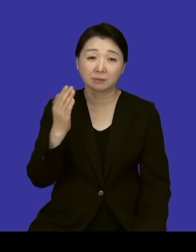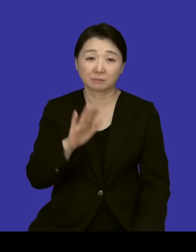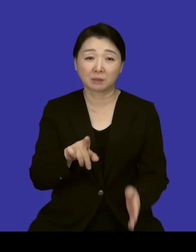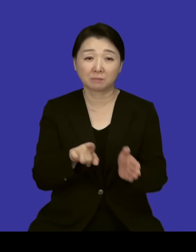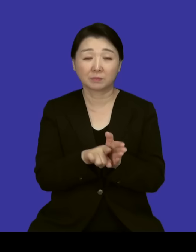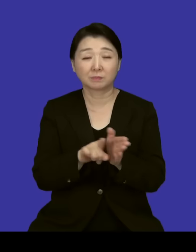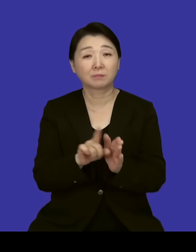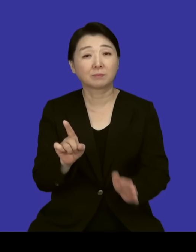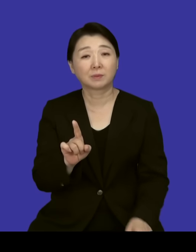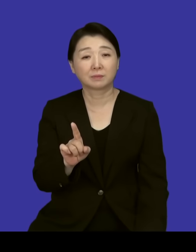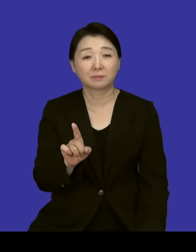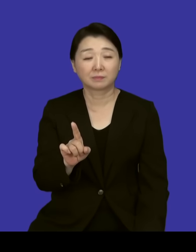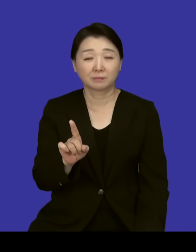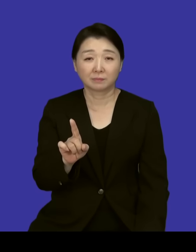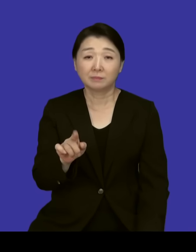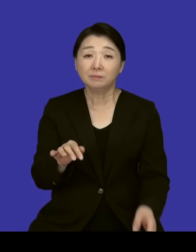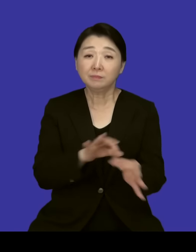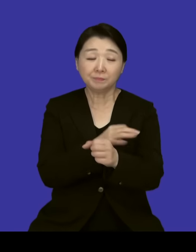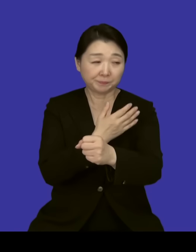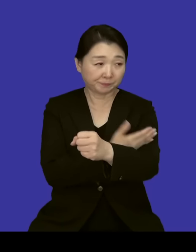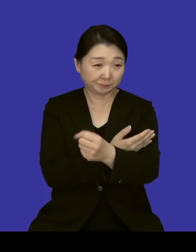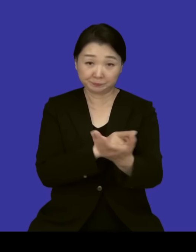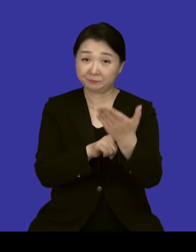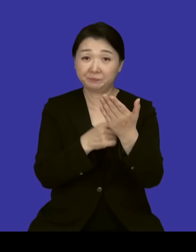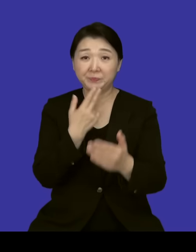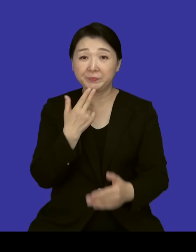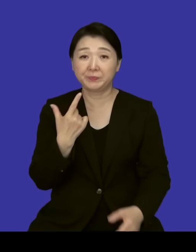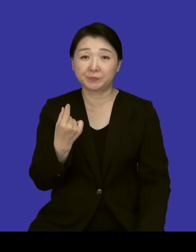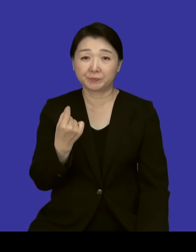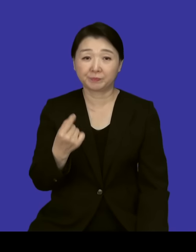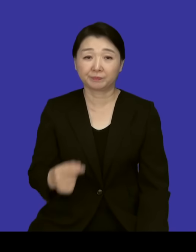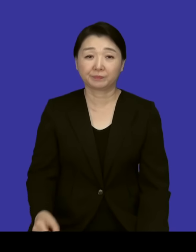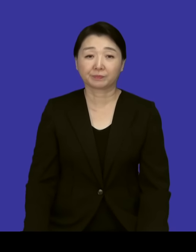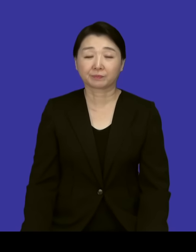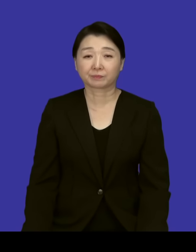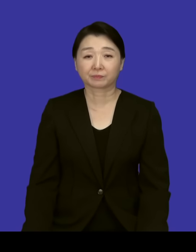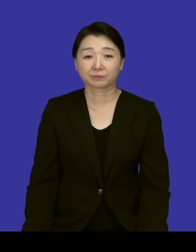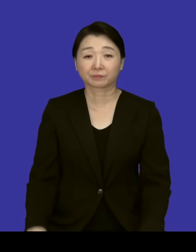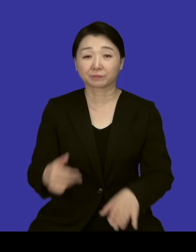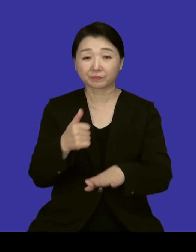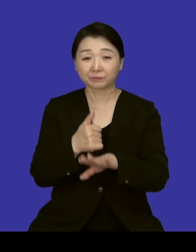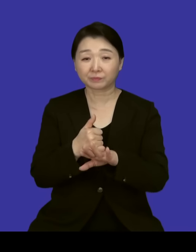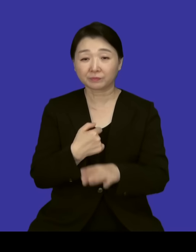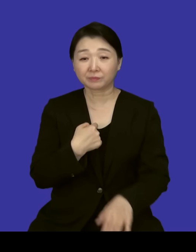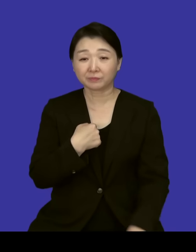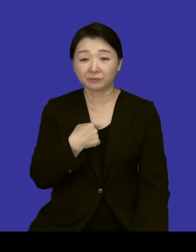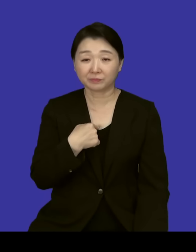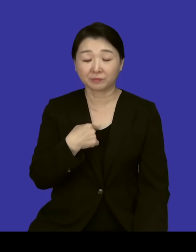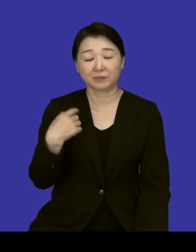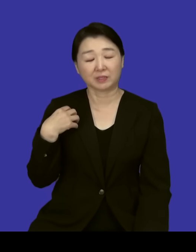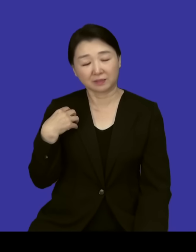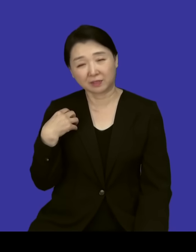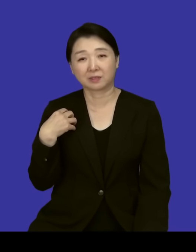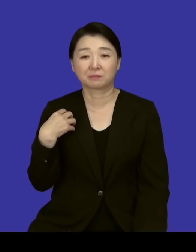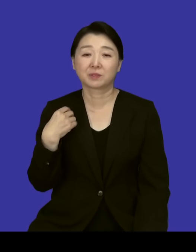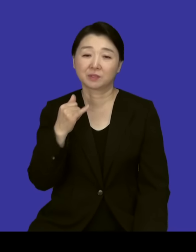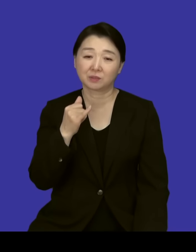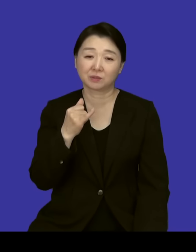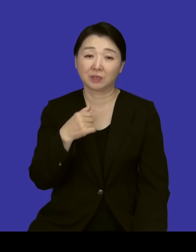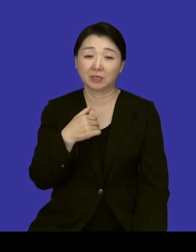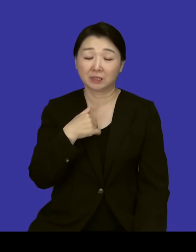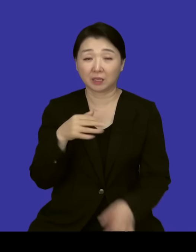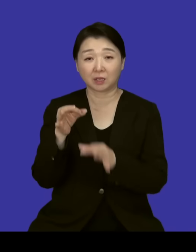믿었던 어떤 그런 경영 능력이 나오지도 않고 예, 그러다 보니까 이제 제가 막 책임감 괜히 내가